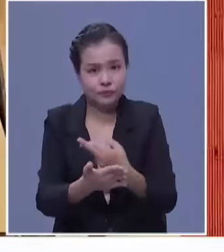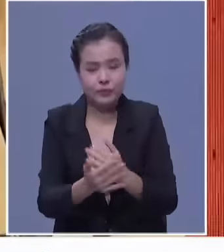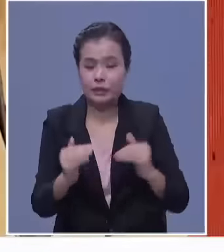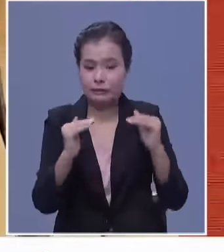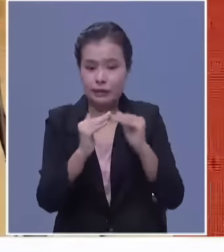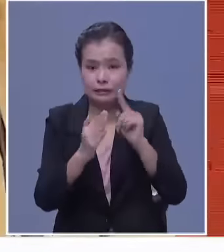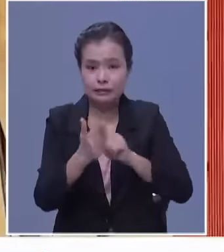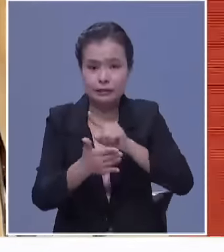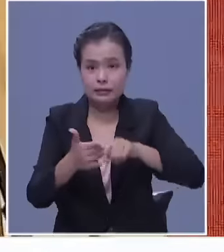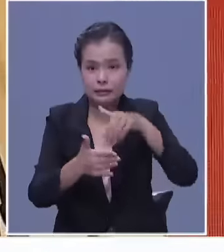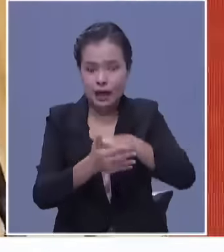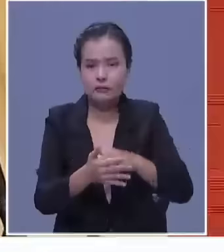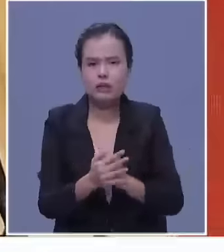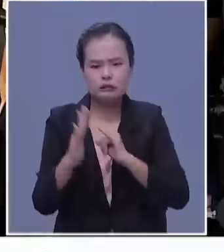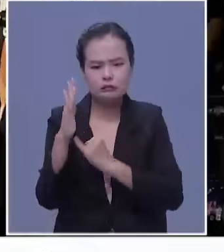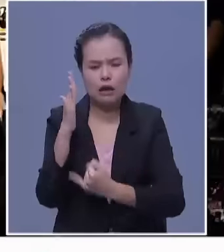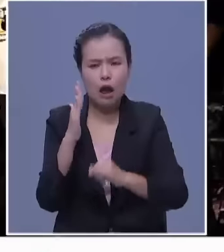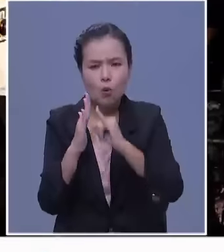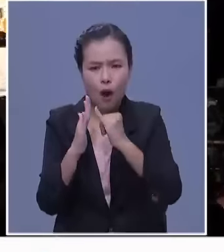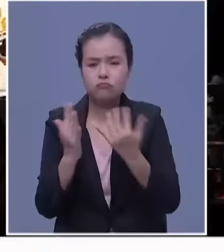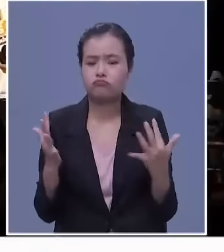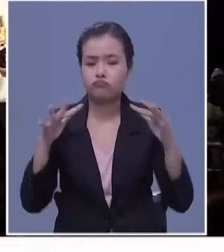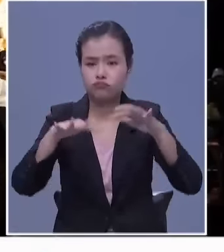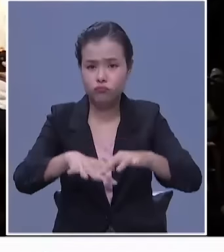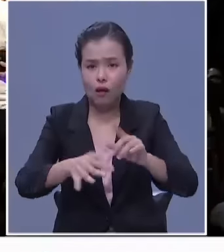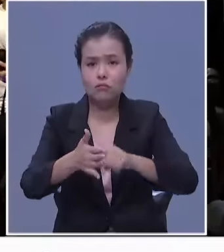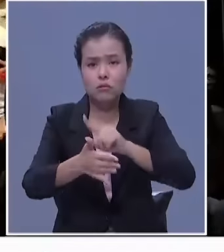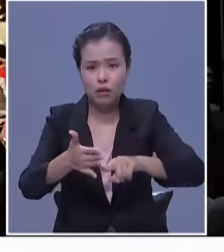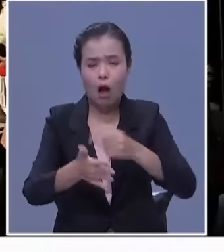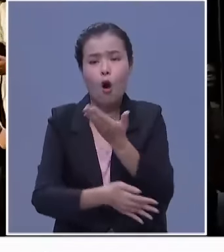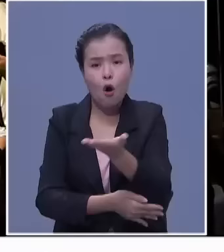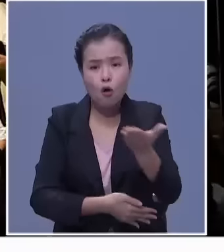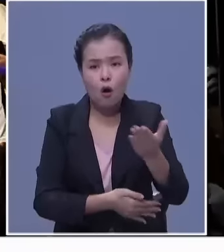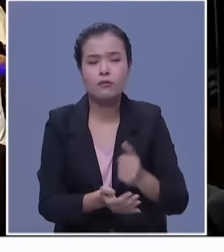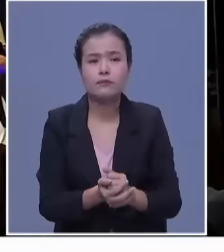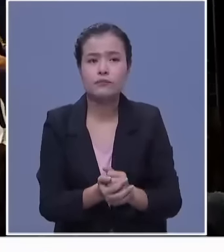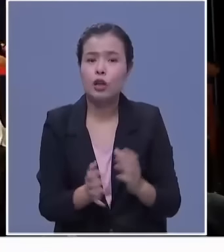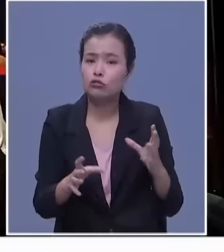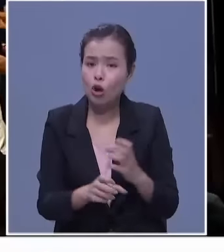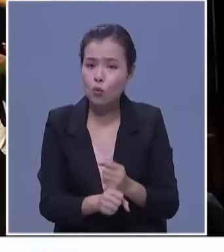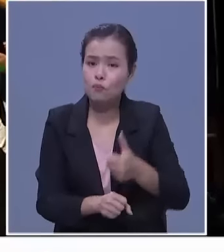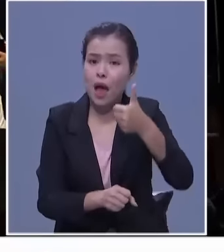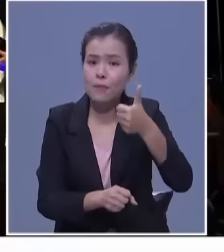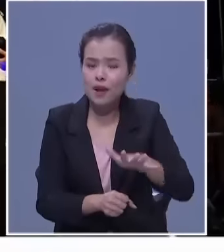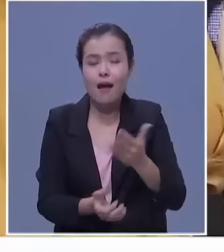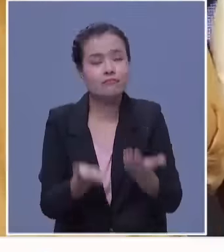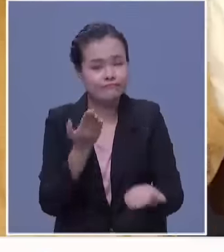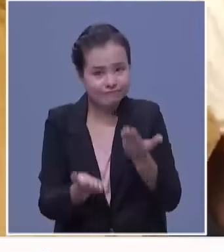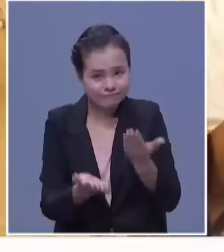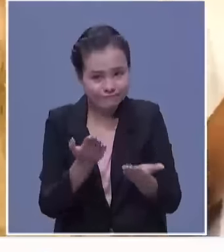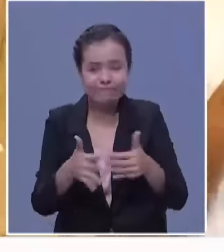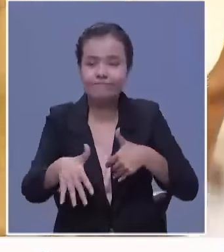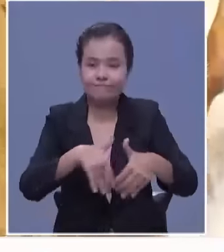สิทธิ์เลือกตั้งที่พำนักอยู่ต่างถิ่นเดินทางกลับมาเลือกตั้งกันให้ได้มากที่สุดส่วนผลลัพธ์จะเป็นยังไงนั้นก็ขึ้นอยู่กับพี่น้องชาว